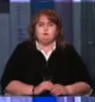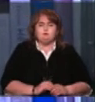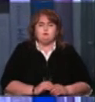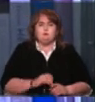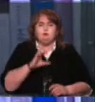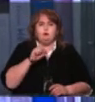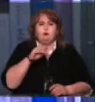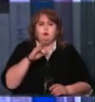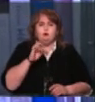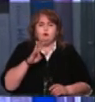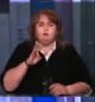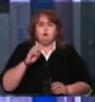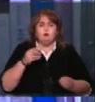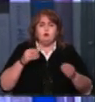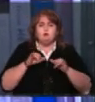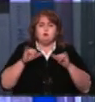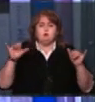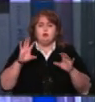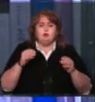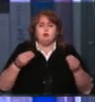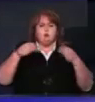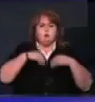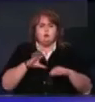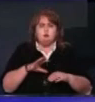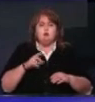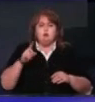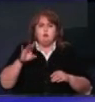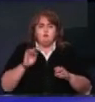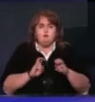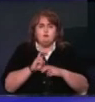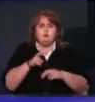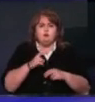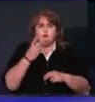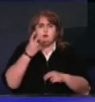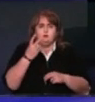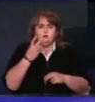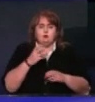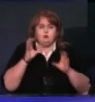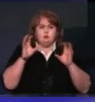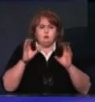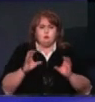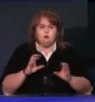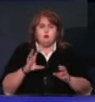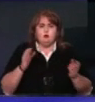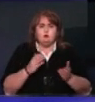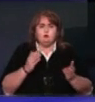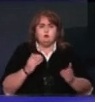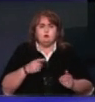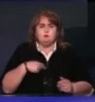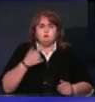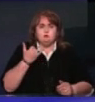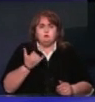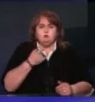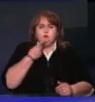не излучает и не поглощает. И Нильс Бор вывел два своих основных постулата, о которых мы сейчас